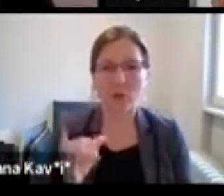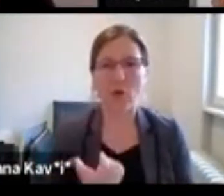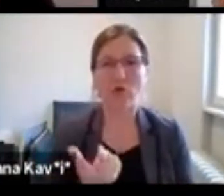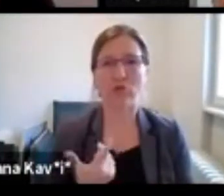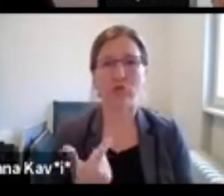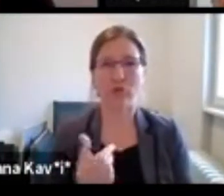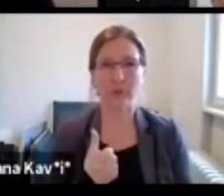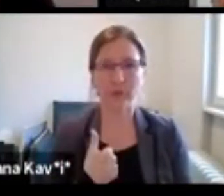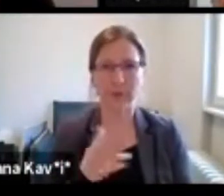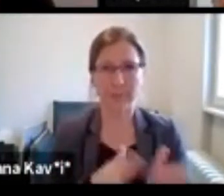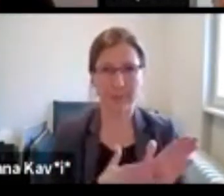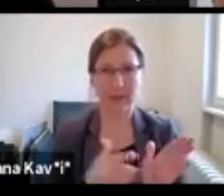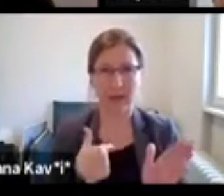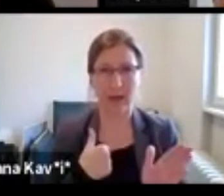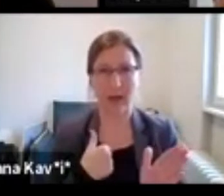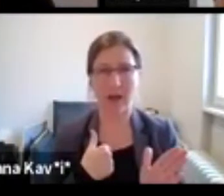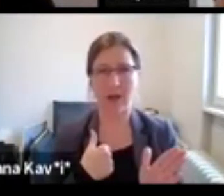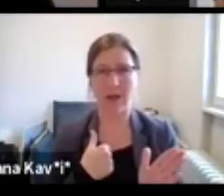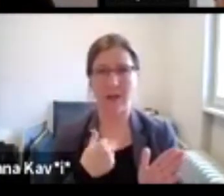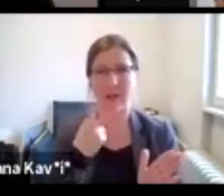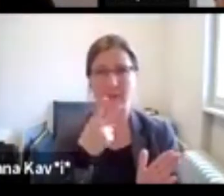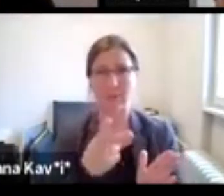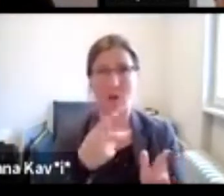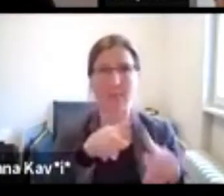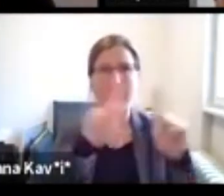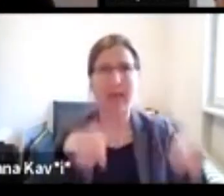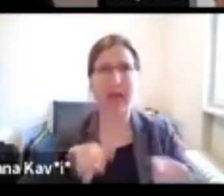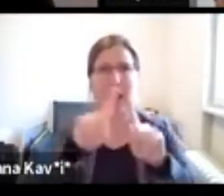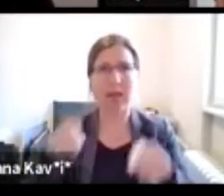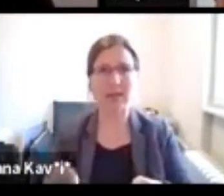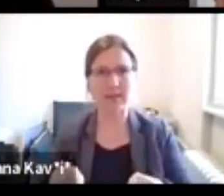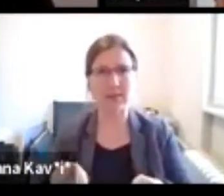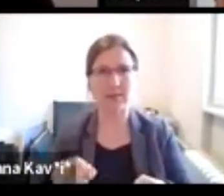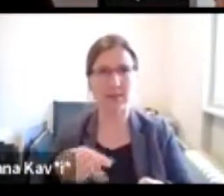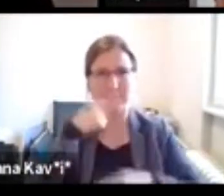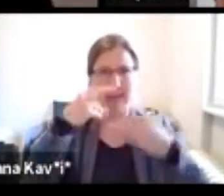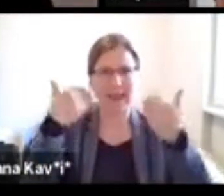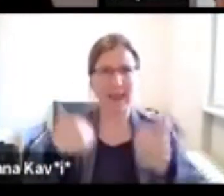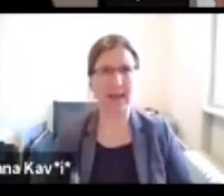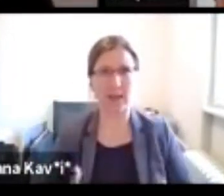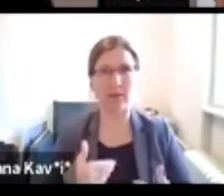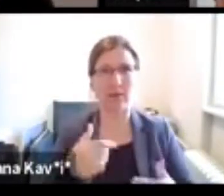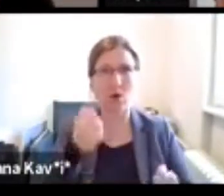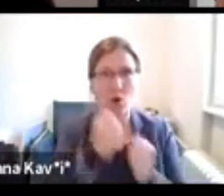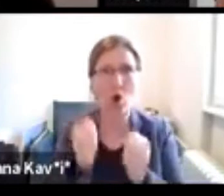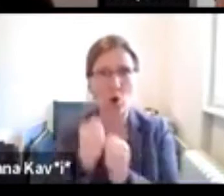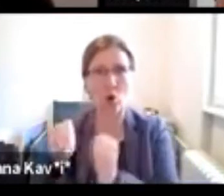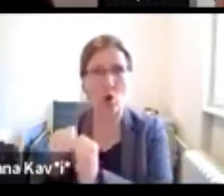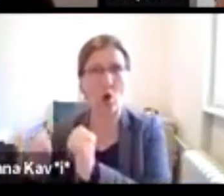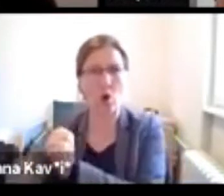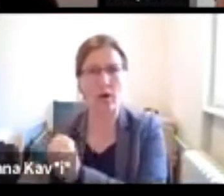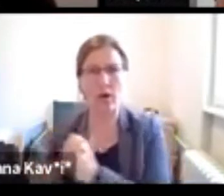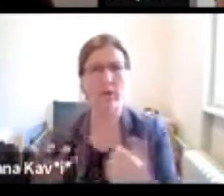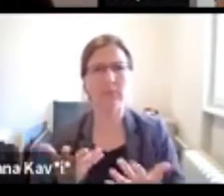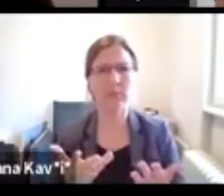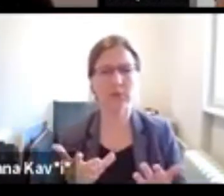čemu nisam vodio pažnju, što svi moji nalazi krenuli ka gore, čudnovato, bilo je da kad sam